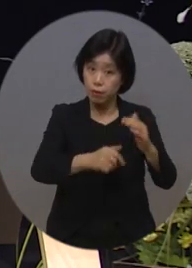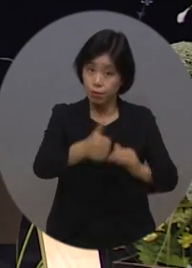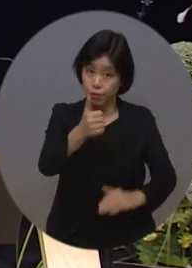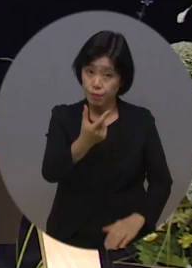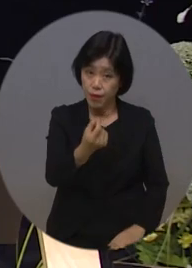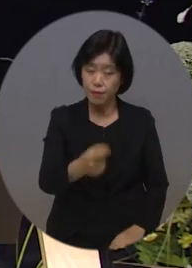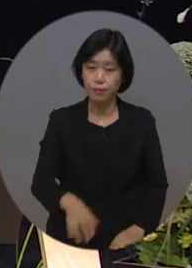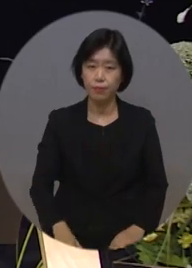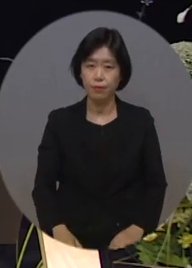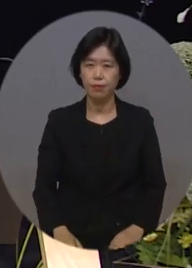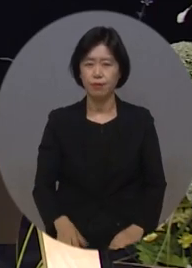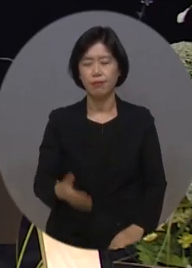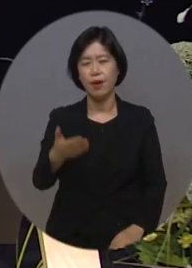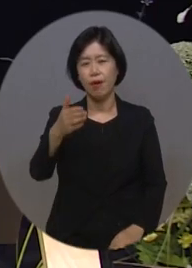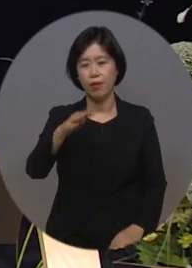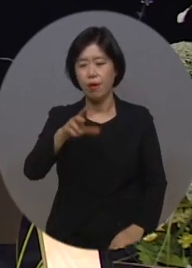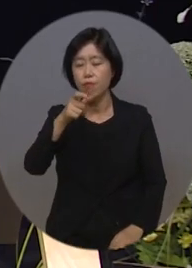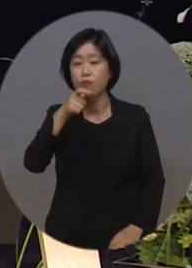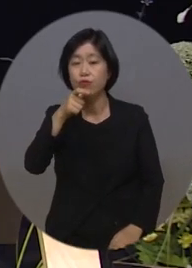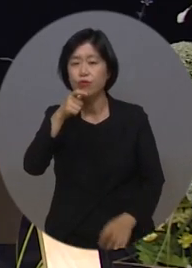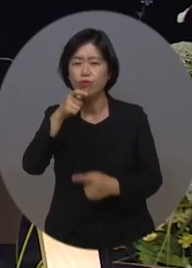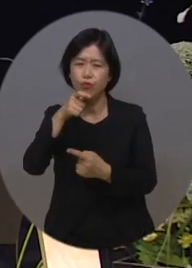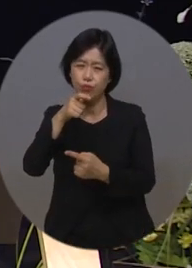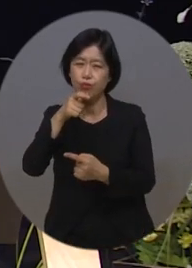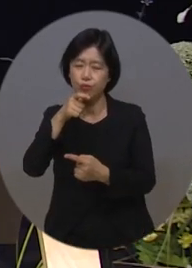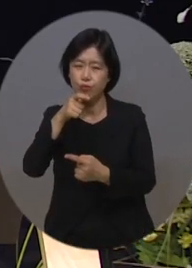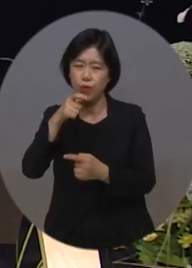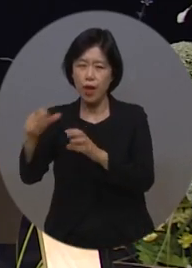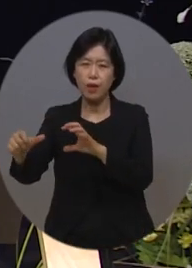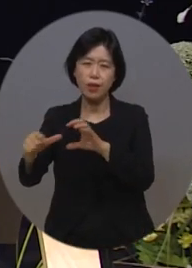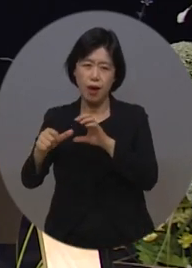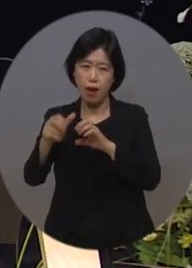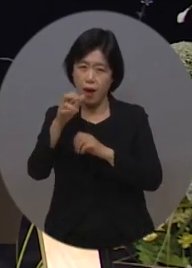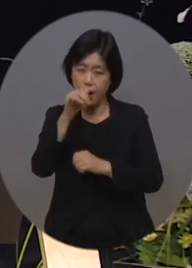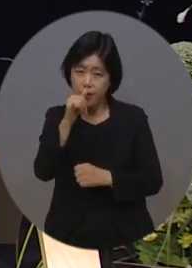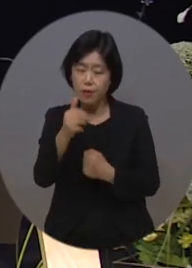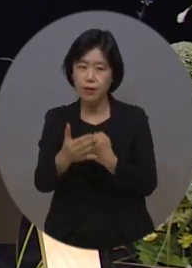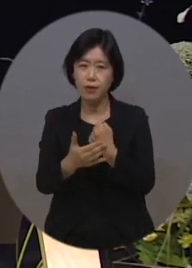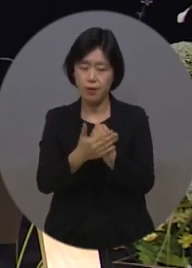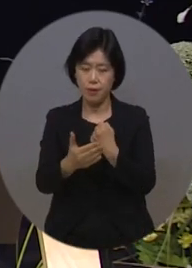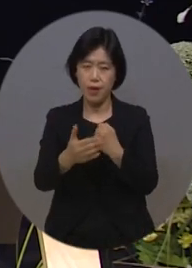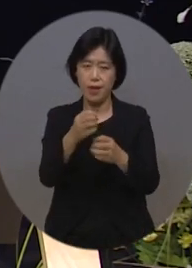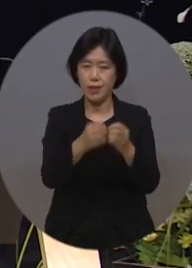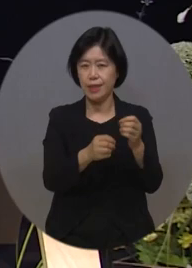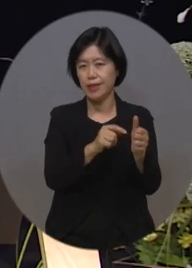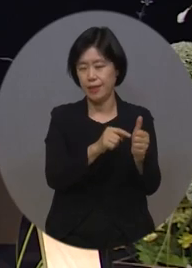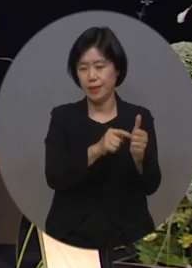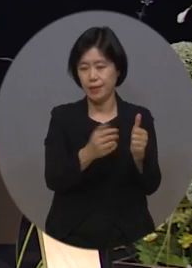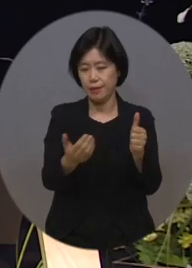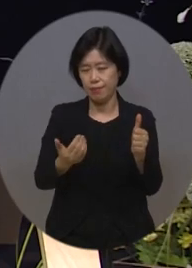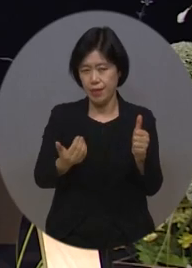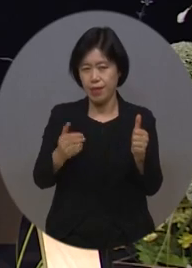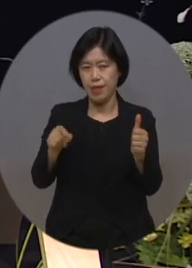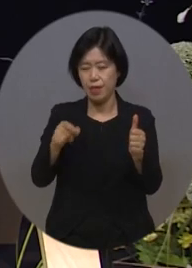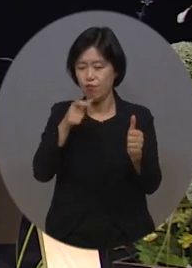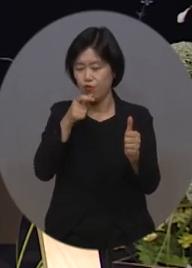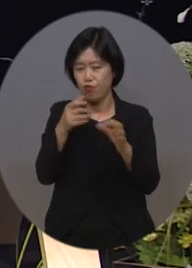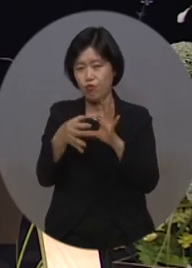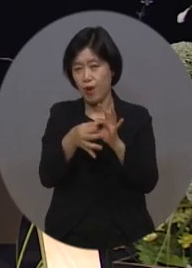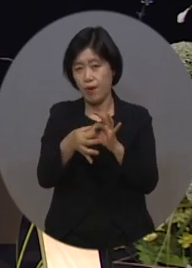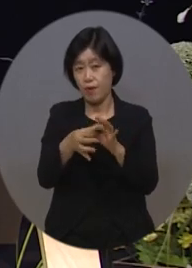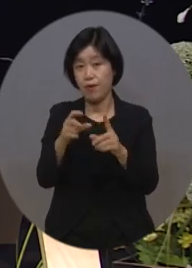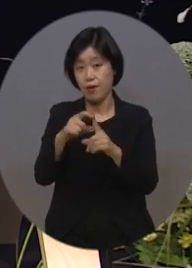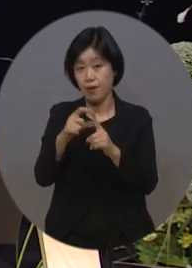그것은 물의 특성으로 주제를 이끌어가기 위한 시인의 포석입니다. 좀 더 세밀히